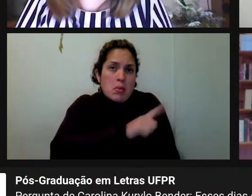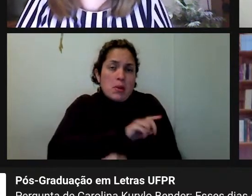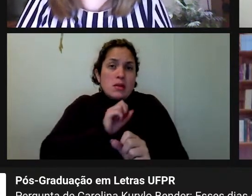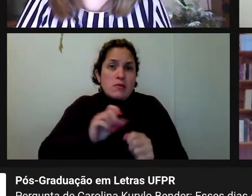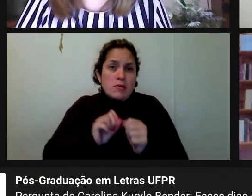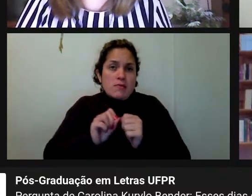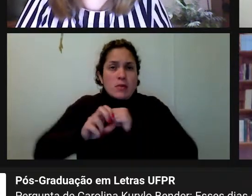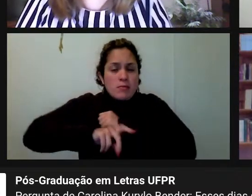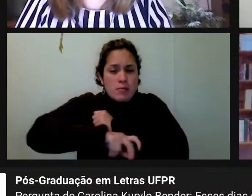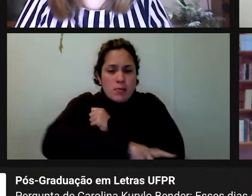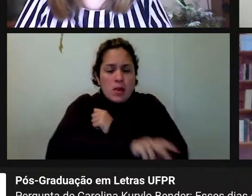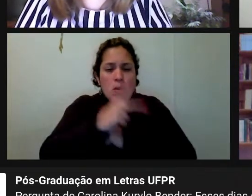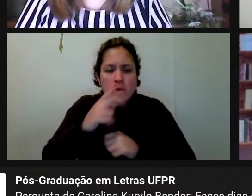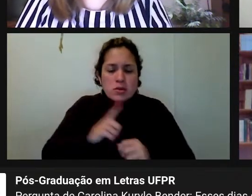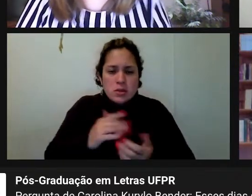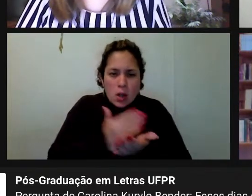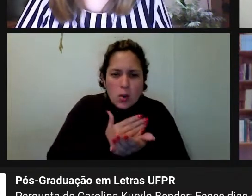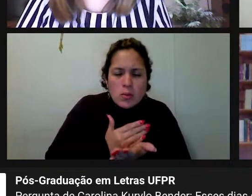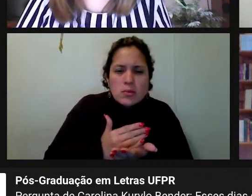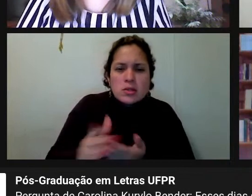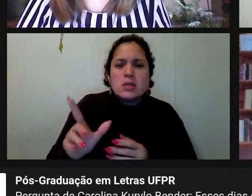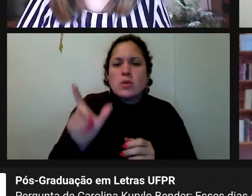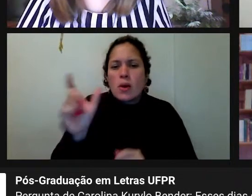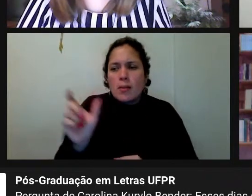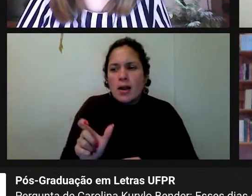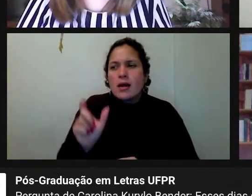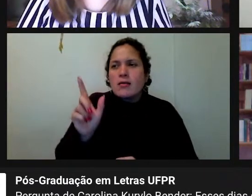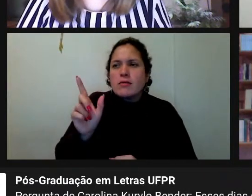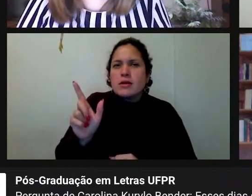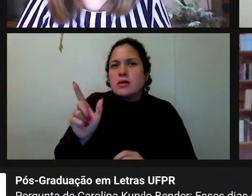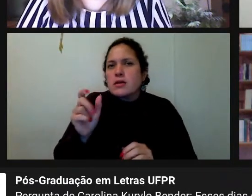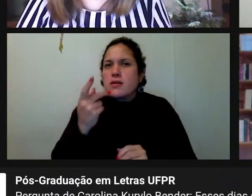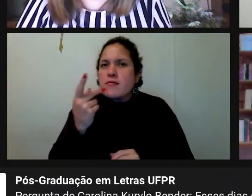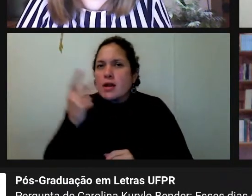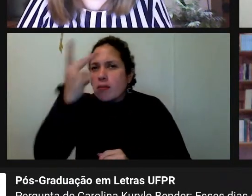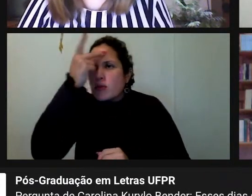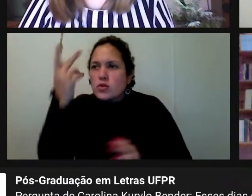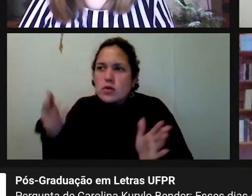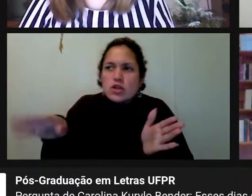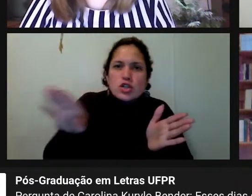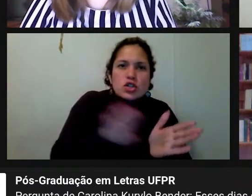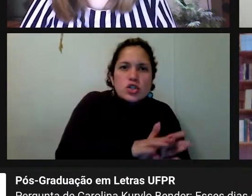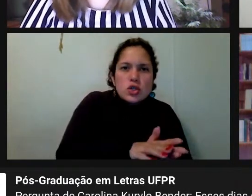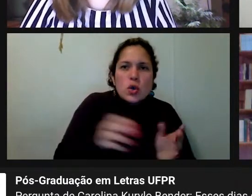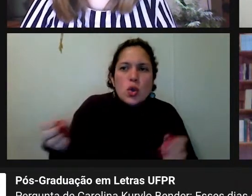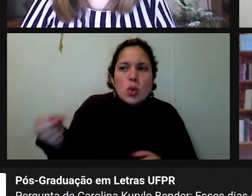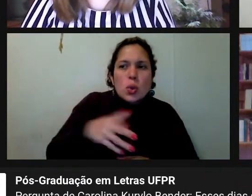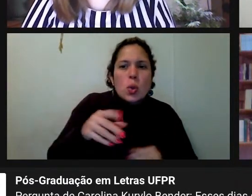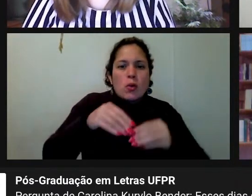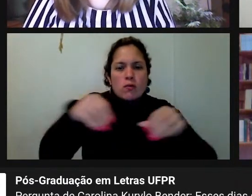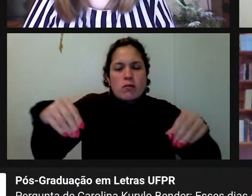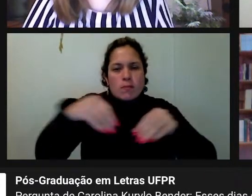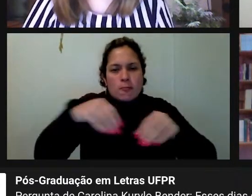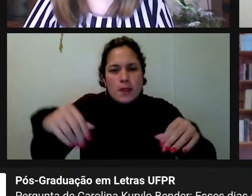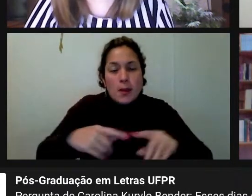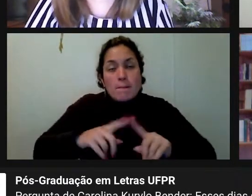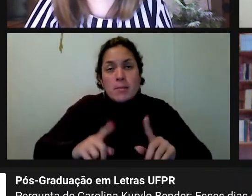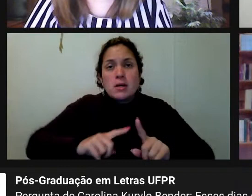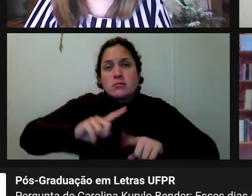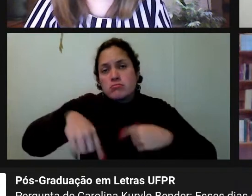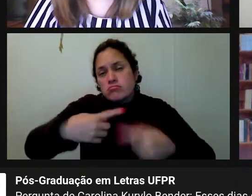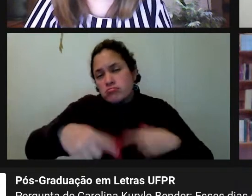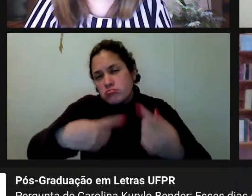da palavra Przybysz, que era alguém que havia chegado recentemente, um recém-chegado na Terra, e com o passar do tempo